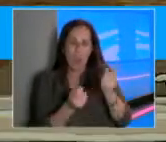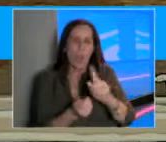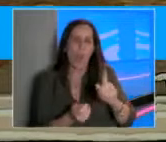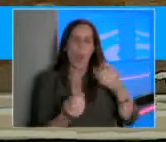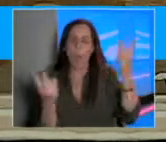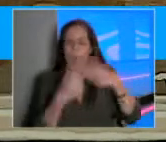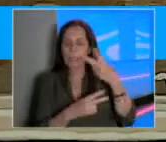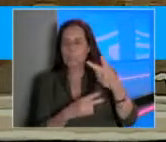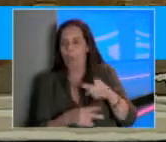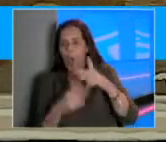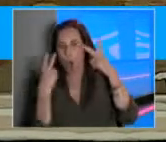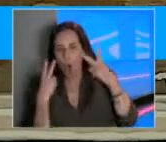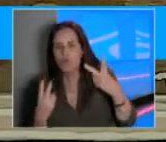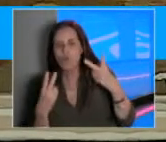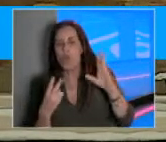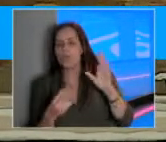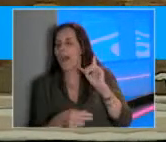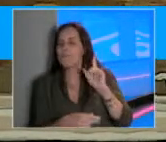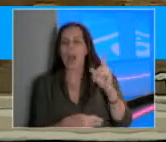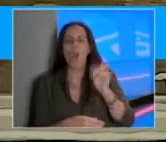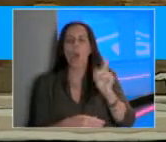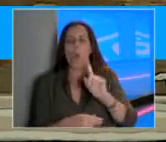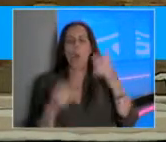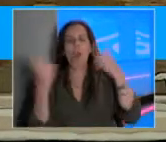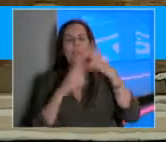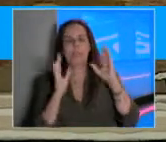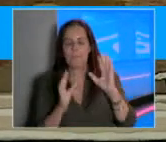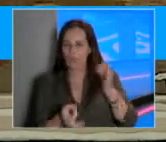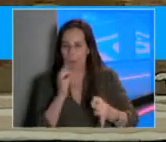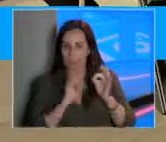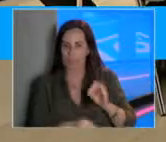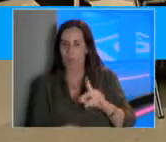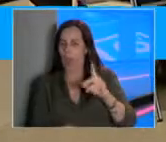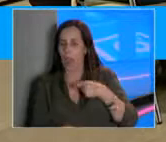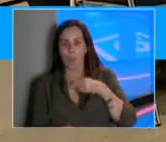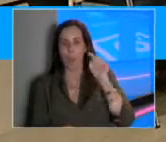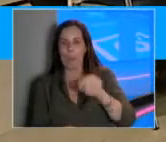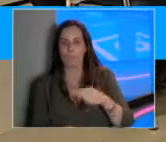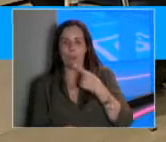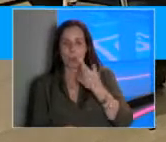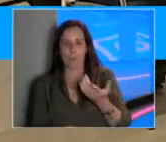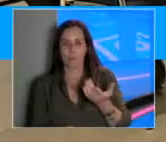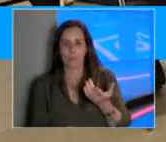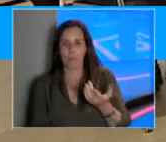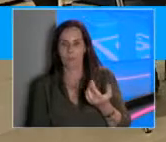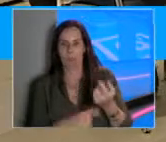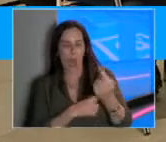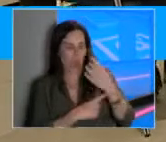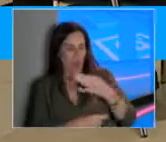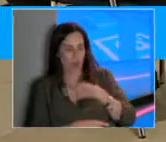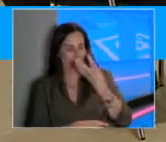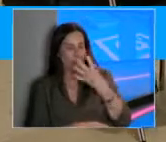הוא מסמך חשוב, מסמך בעל אופי חוקתי, אבל הוא לא חוזה משפטי. אנחנו לא באים ואומרים, או הלקוחות שלי,